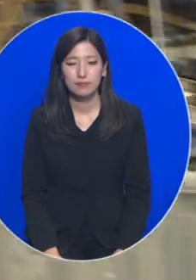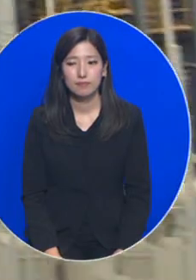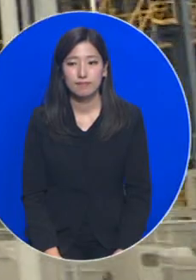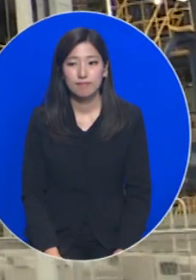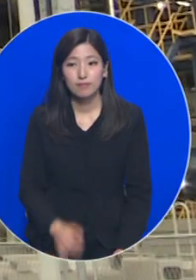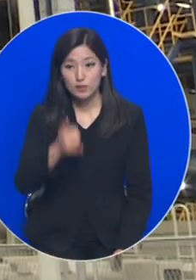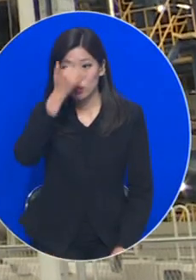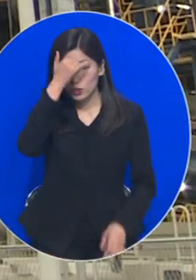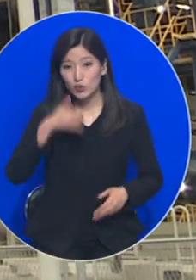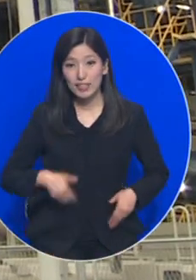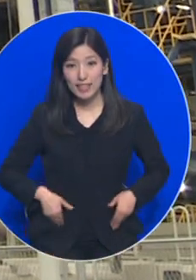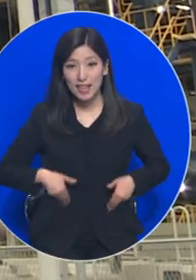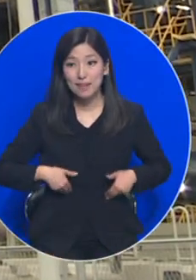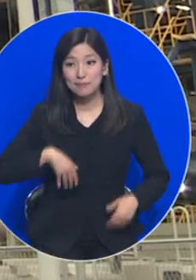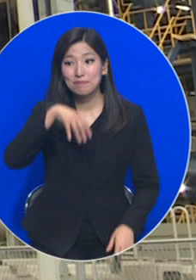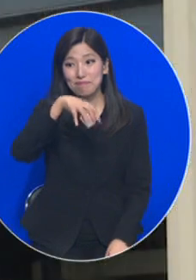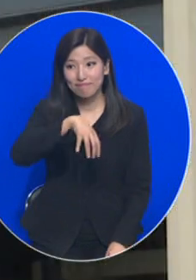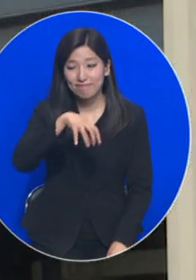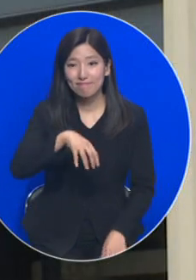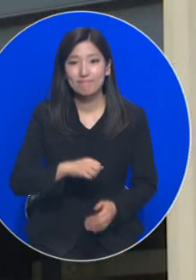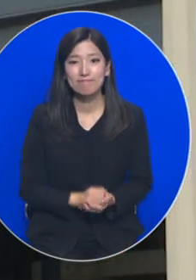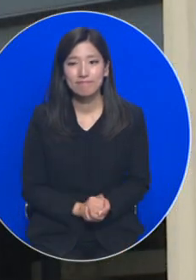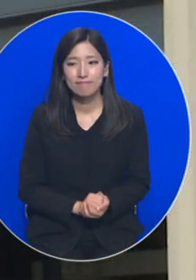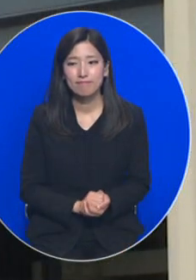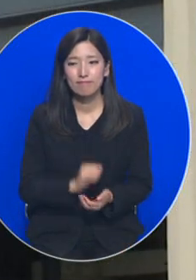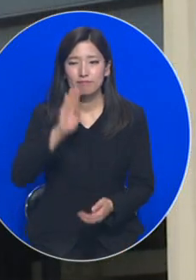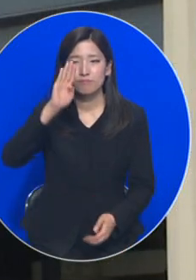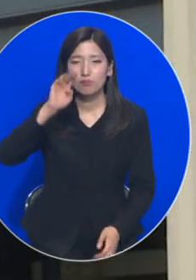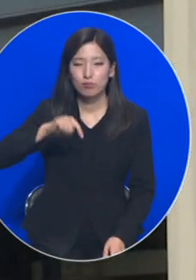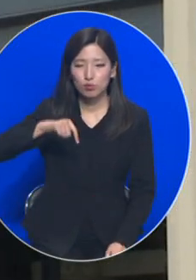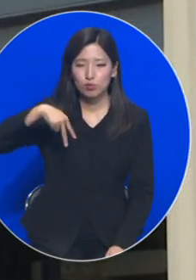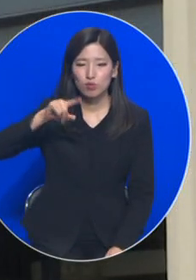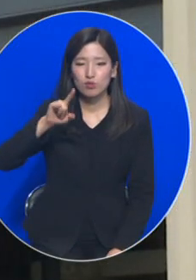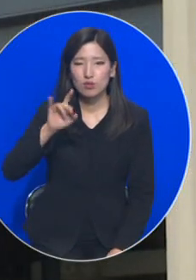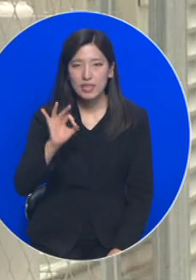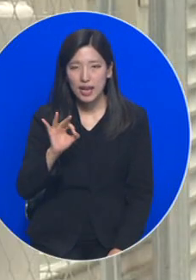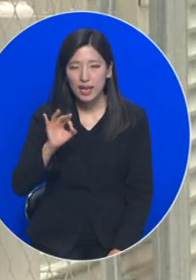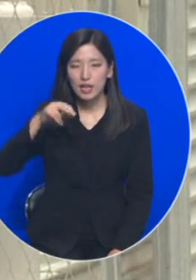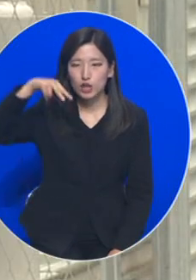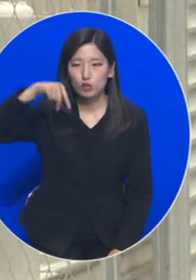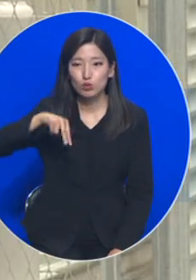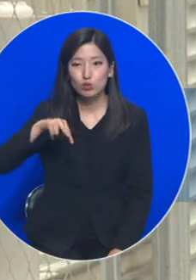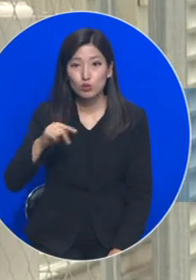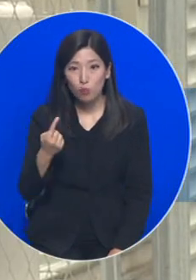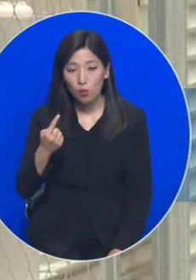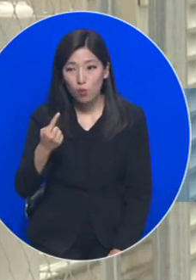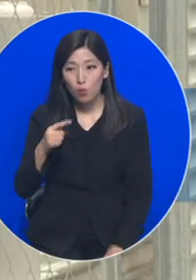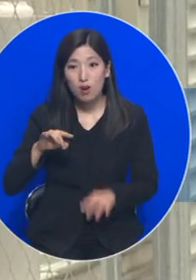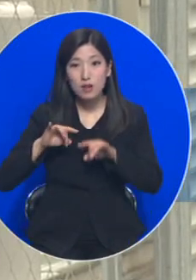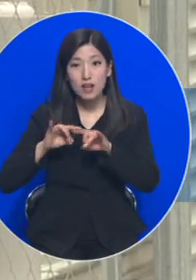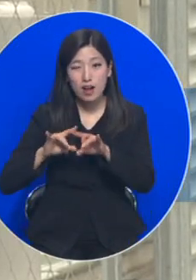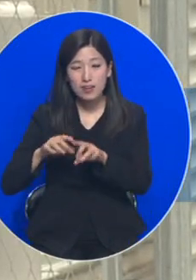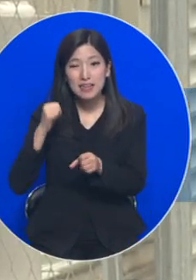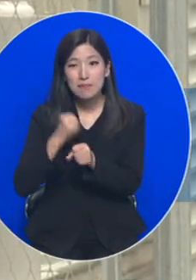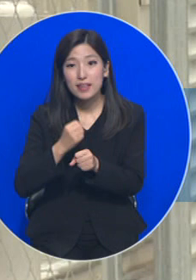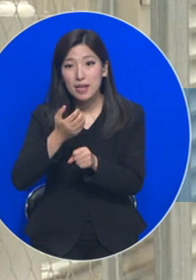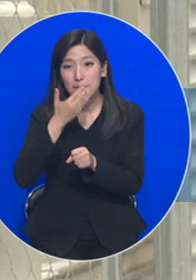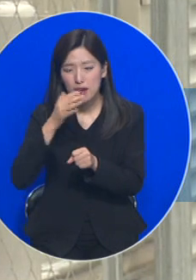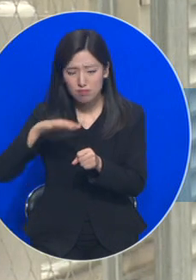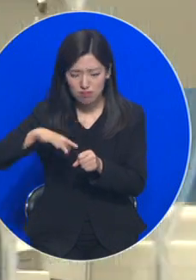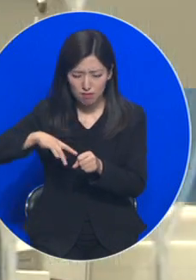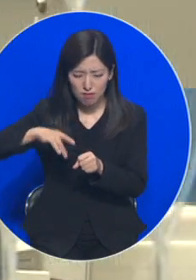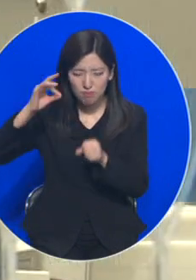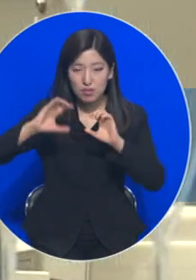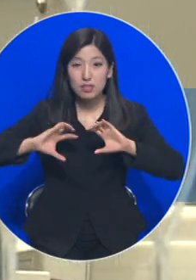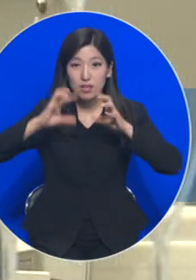충남 서산 10 상공 다닐 때 분을 년 생 수소연료전지 발전소 입니다 후 생수를 에너지원으로 1 세계 최초의